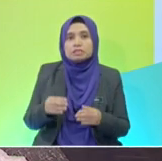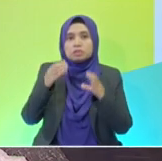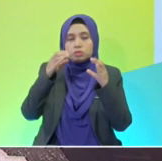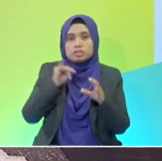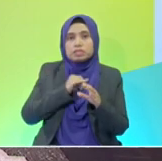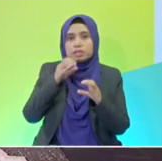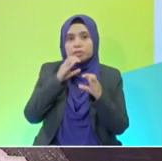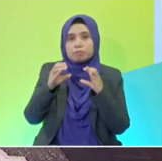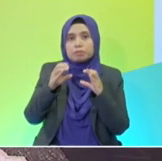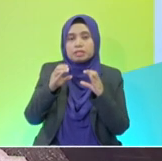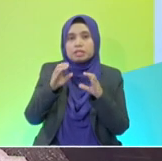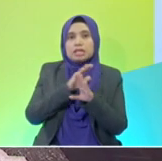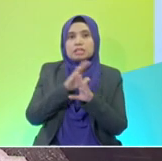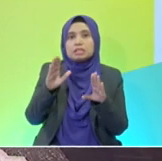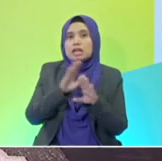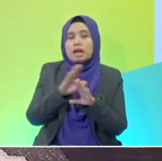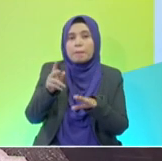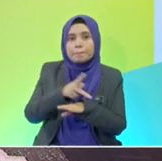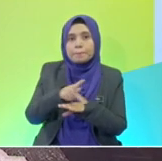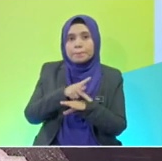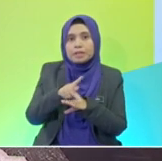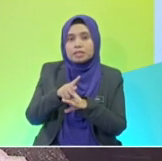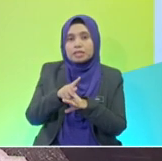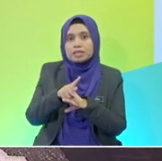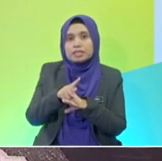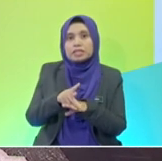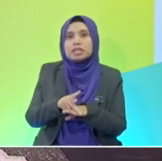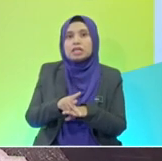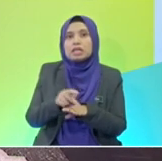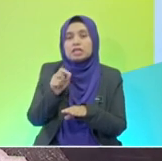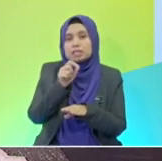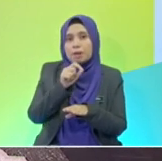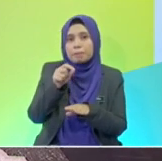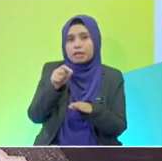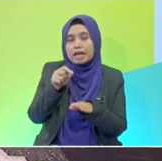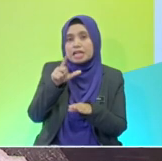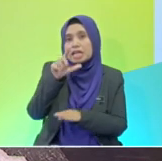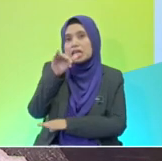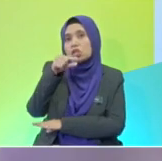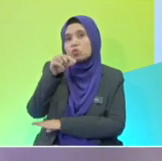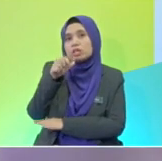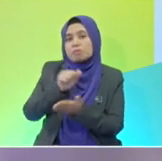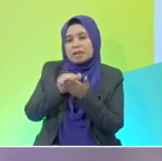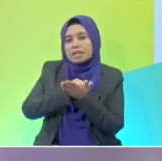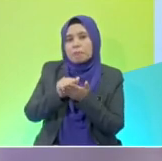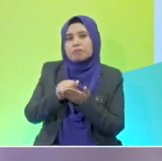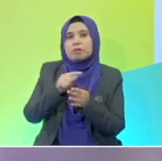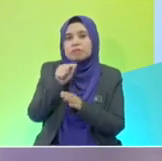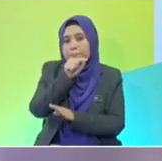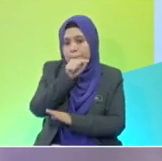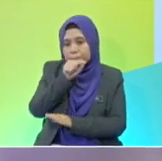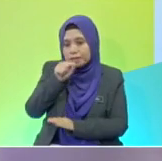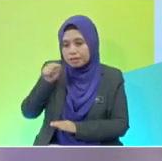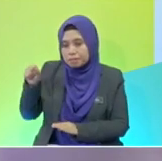kalau salah tak payah pakai putung satu garisan saja jadi dikasih itu sebenarnya jawaban kita akan nampak